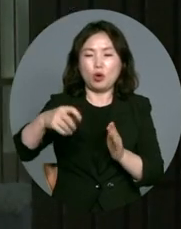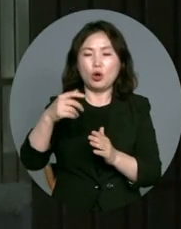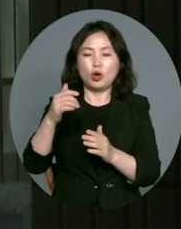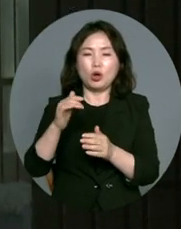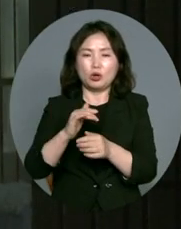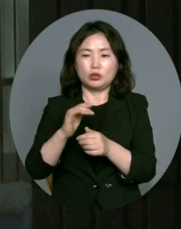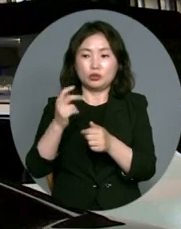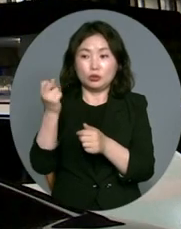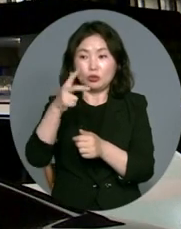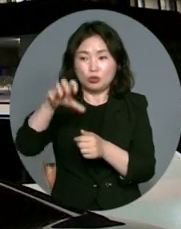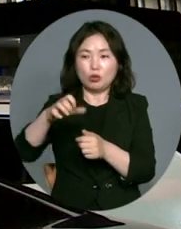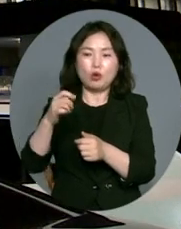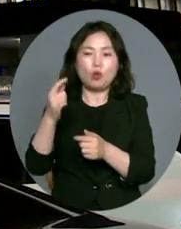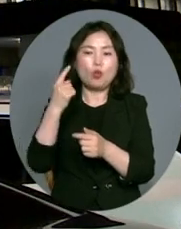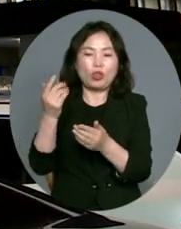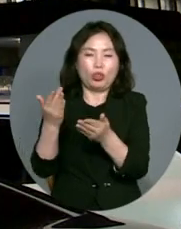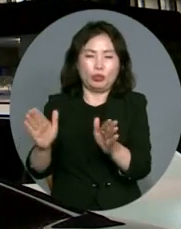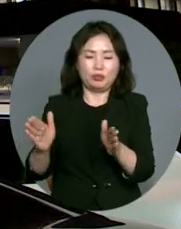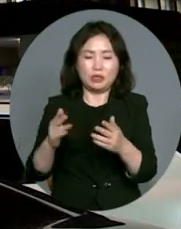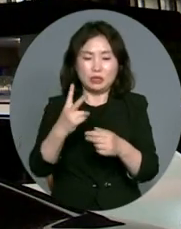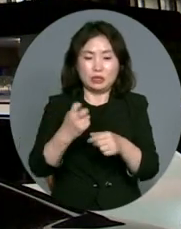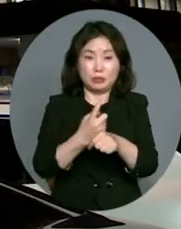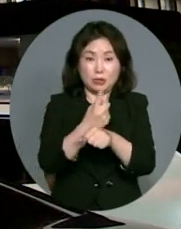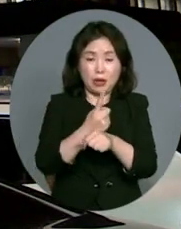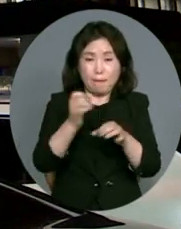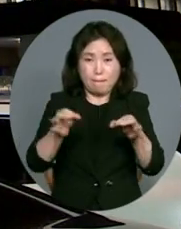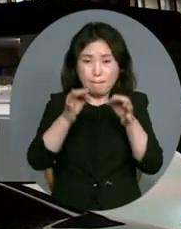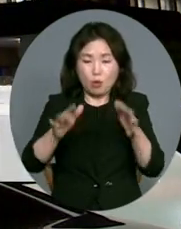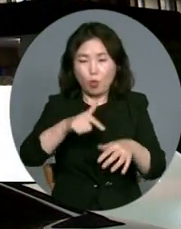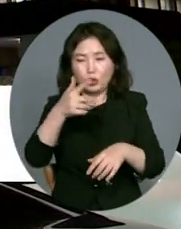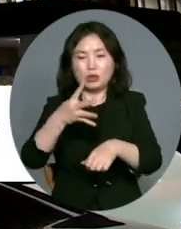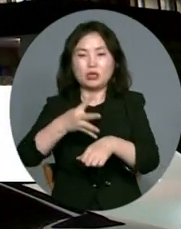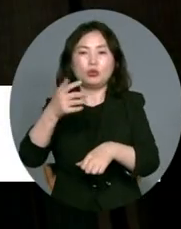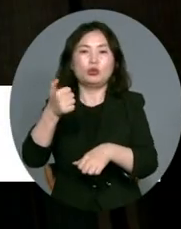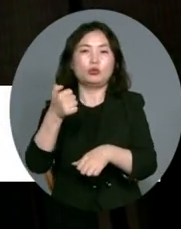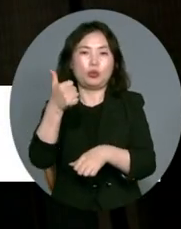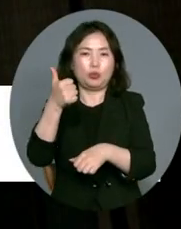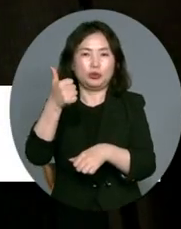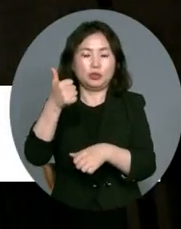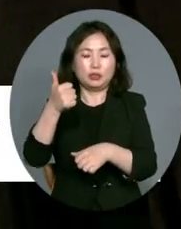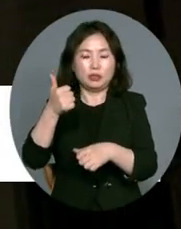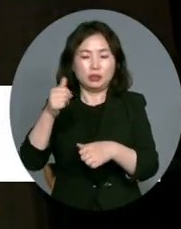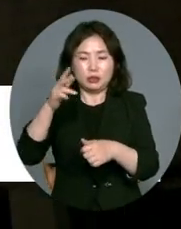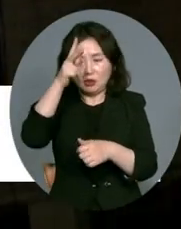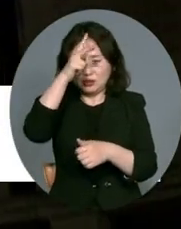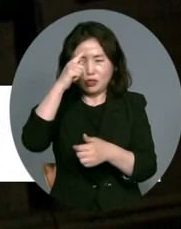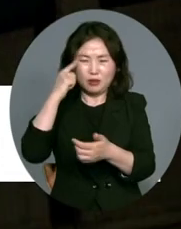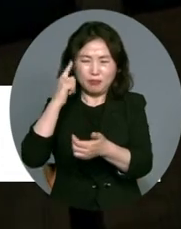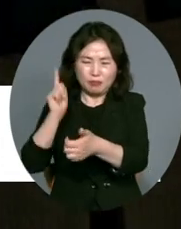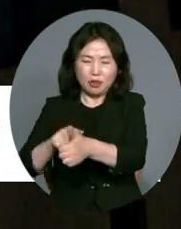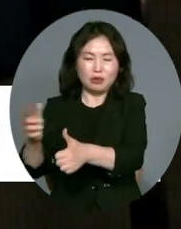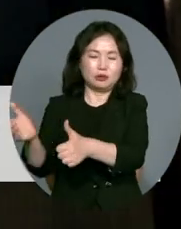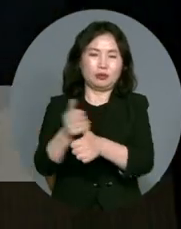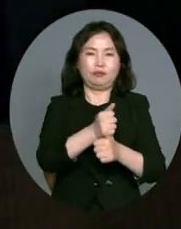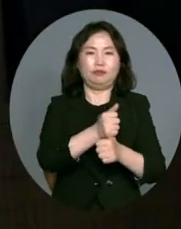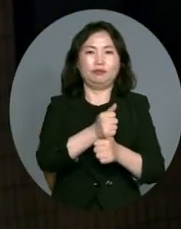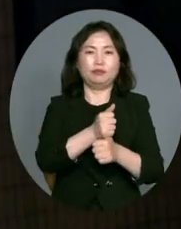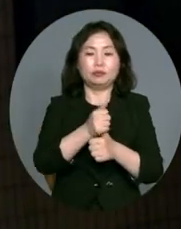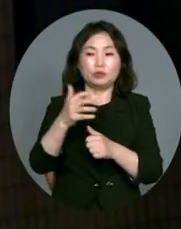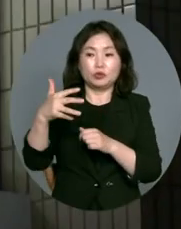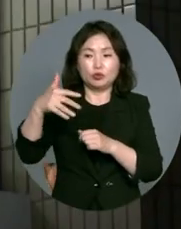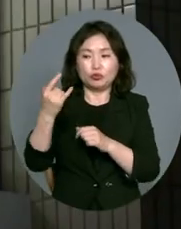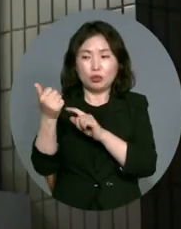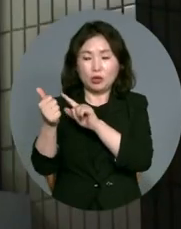의한 원룸 도주 20 1시간여 만인 오늘 오후 4시 55분 다시 경찰에 붙잡힌 겁니다 최 씨는